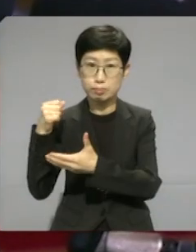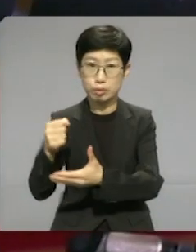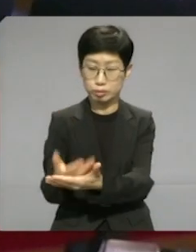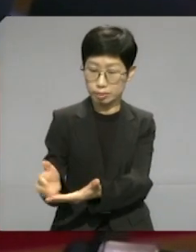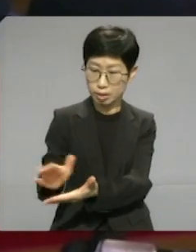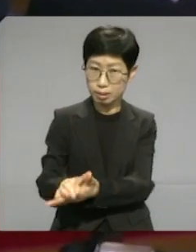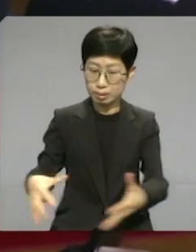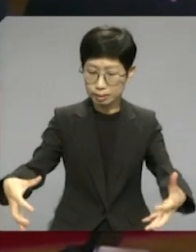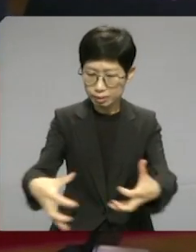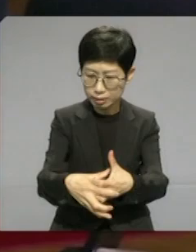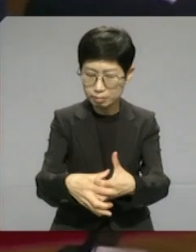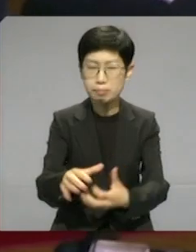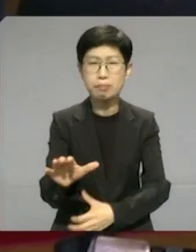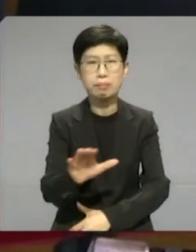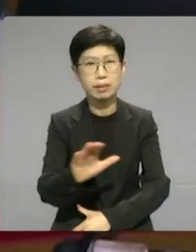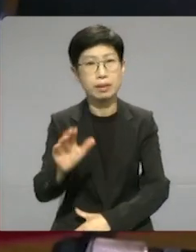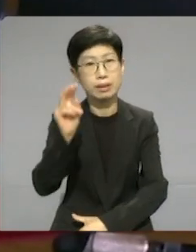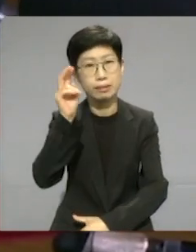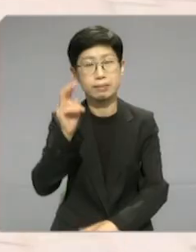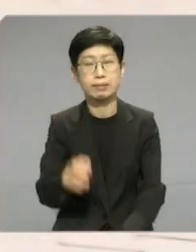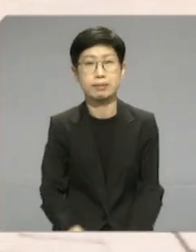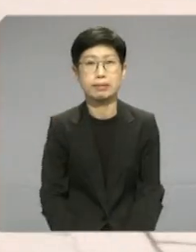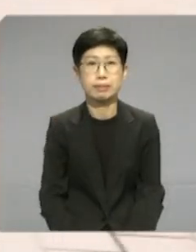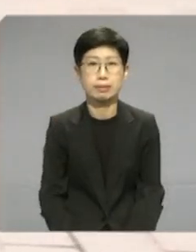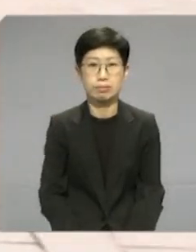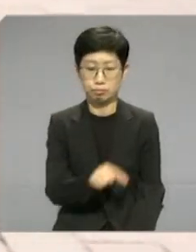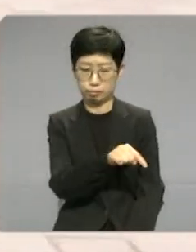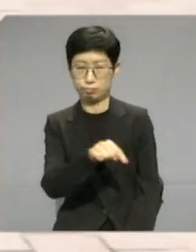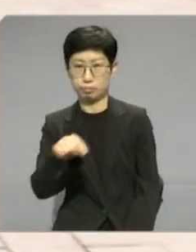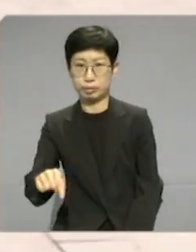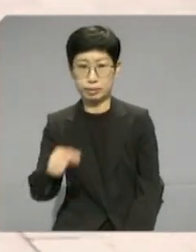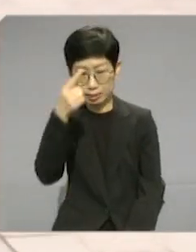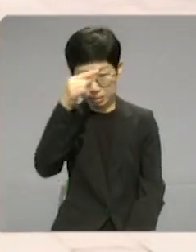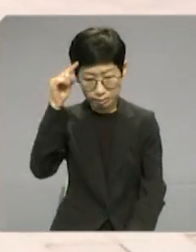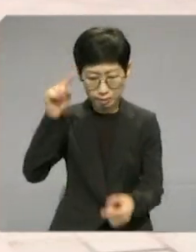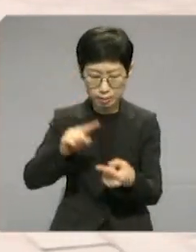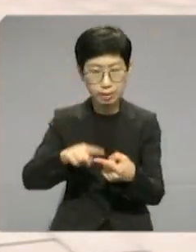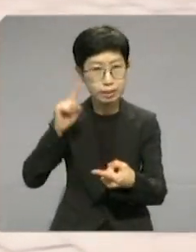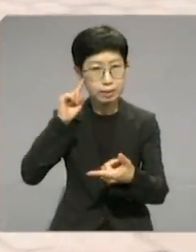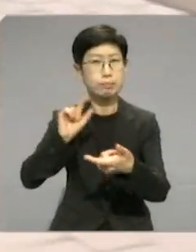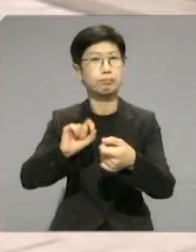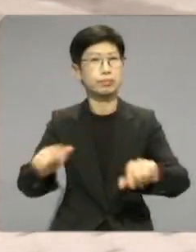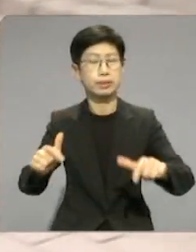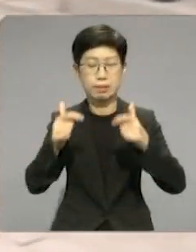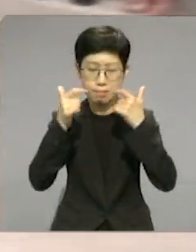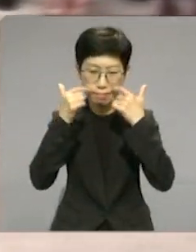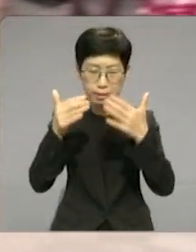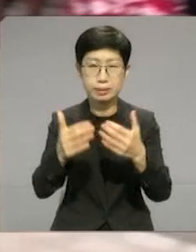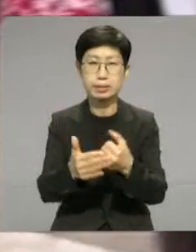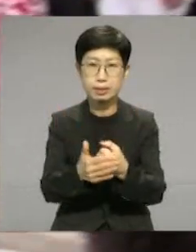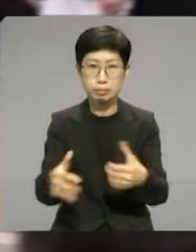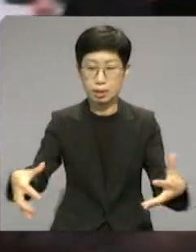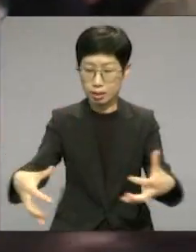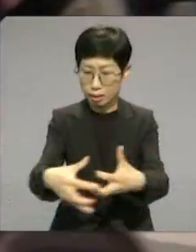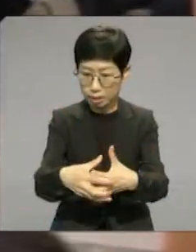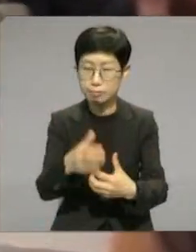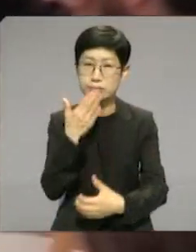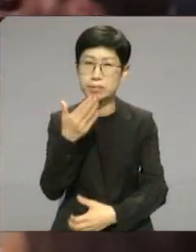합칠 것으로 보이지도 않습니다. 두 그룹은 러시아에 대한 입장 등 노선 차이가 분명하기